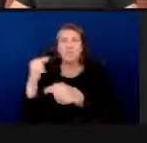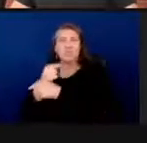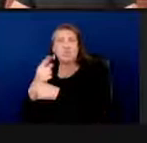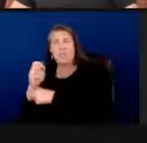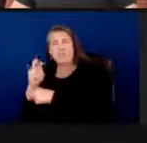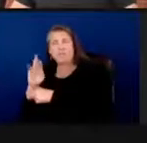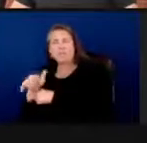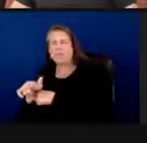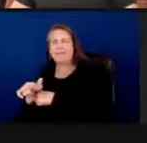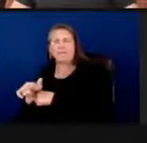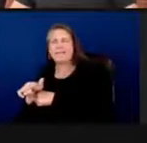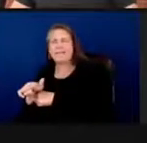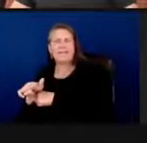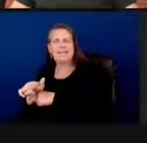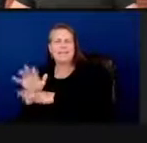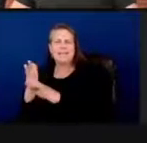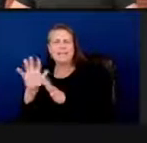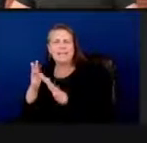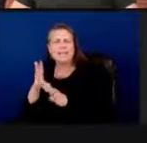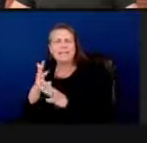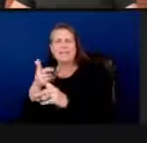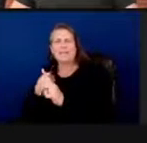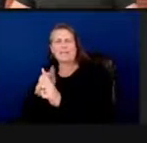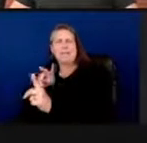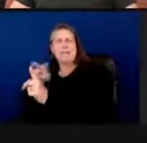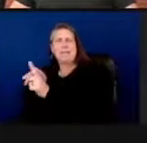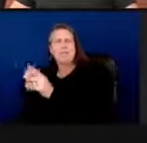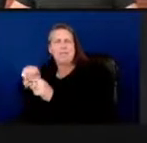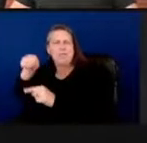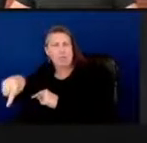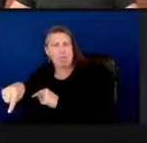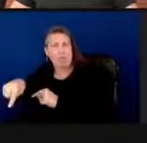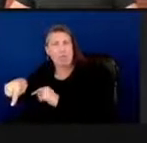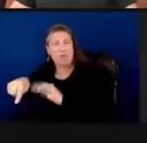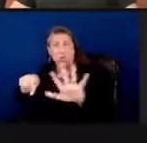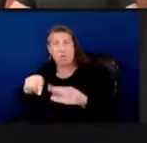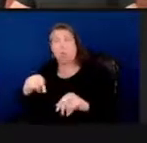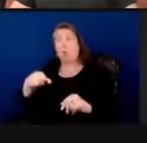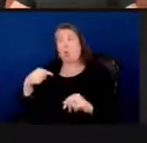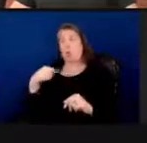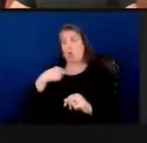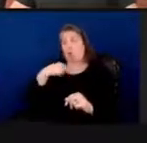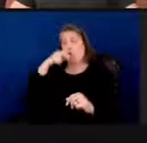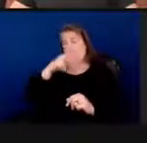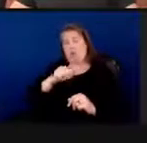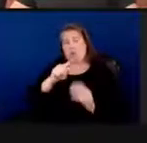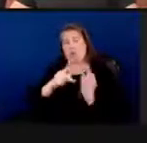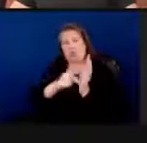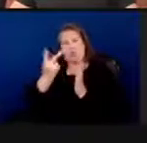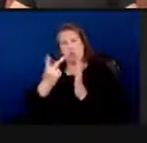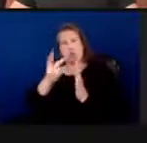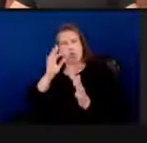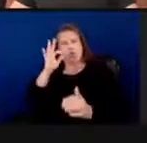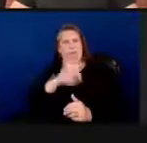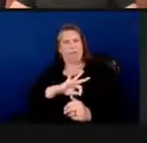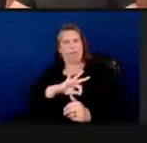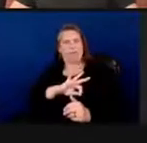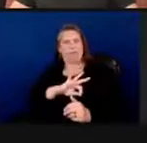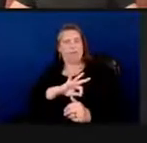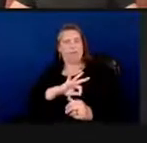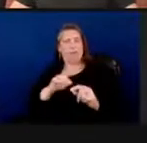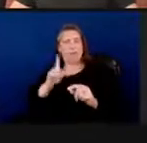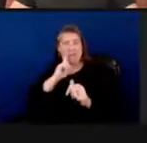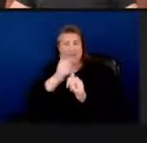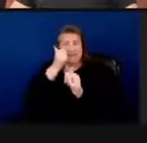kutumia maelezo aliyopata shuleni katika hali halisi ya kazi au muktadha halisi